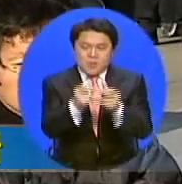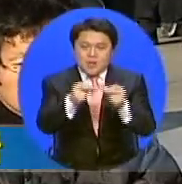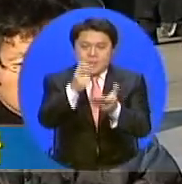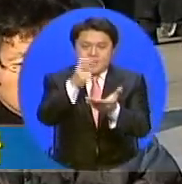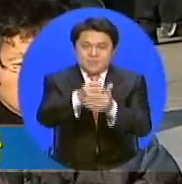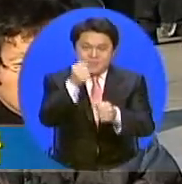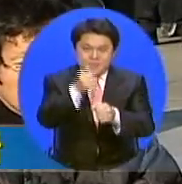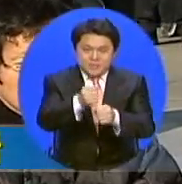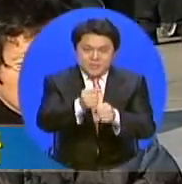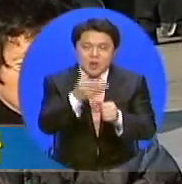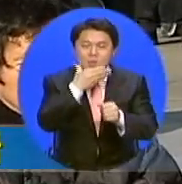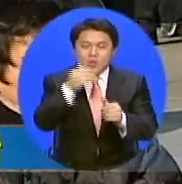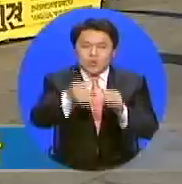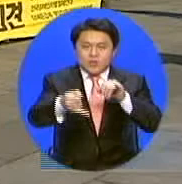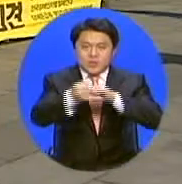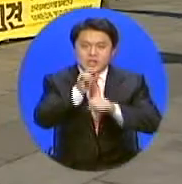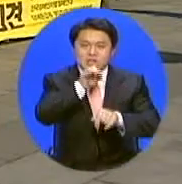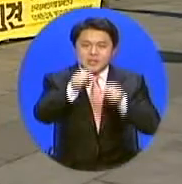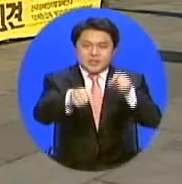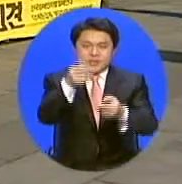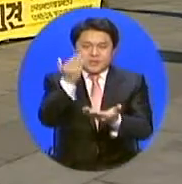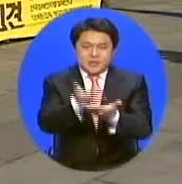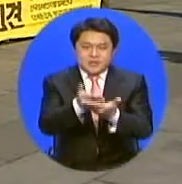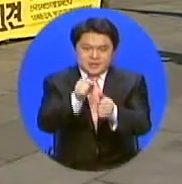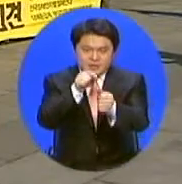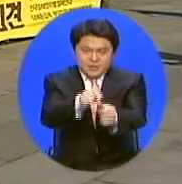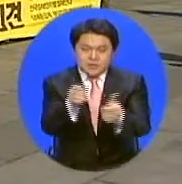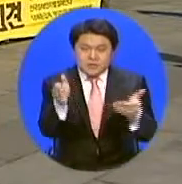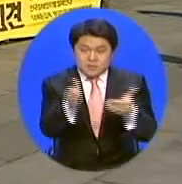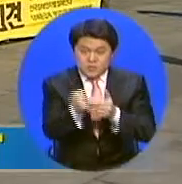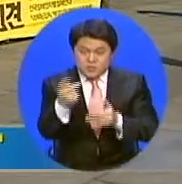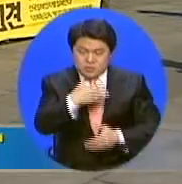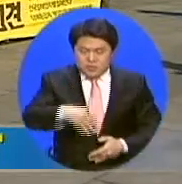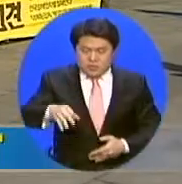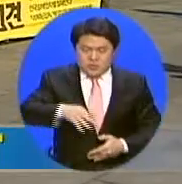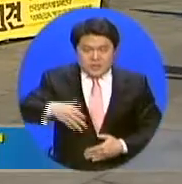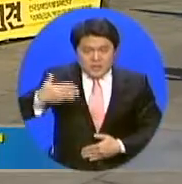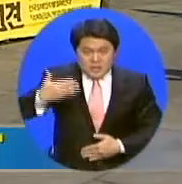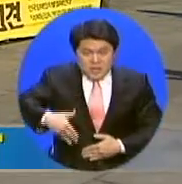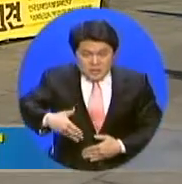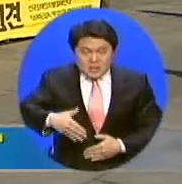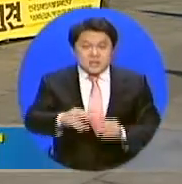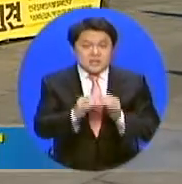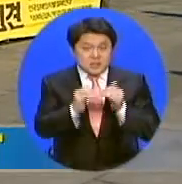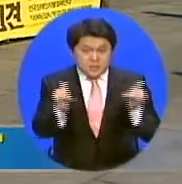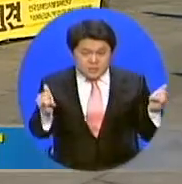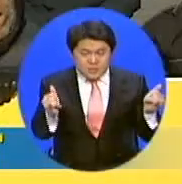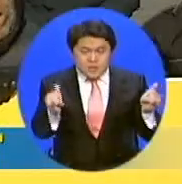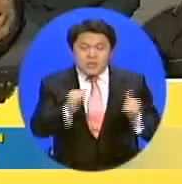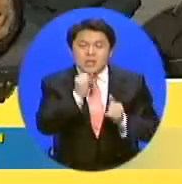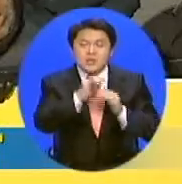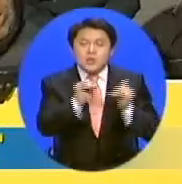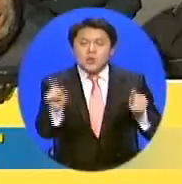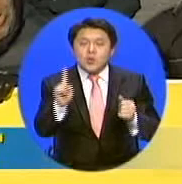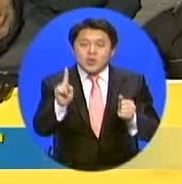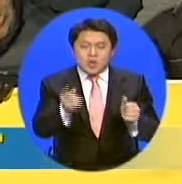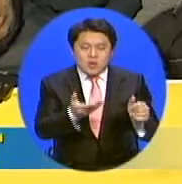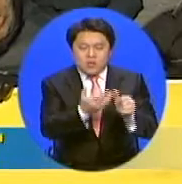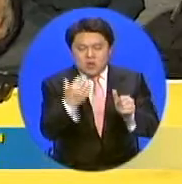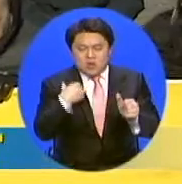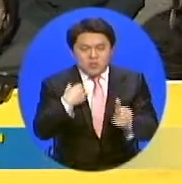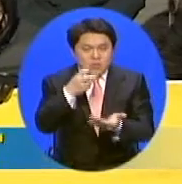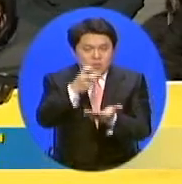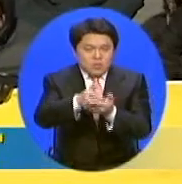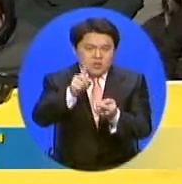복지 공약 이행을 촉구했습니다. 또한 기초생활수급을 받지 못하는 비수급 빈곤층에 대해 부양의무자 기준은